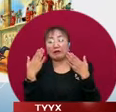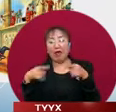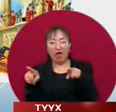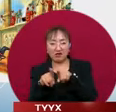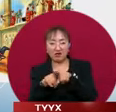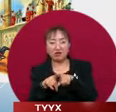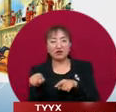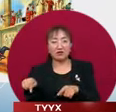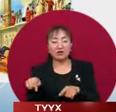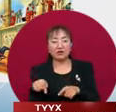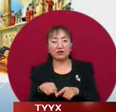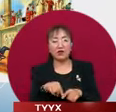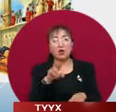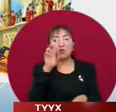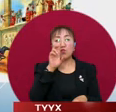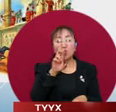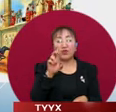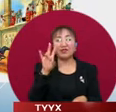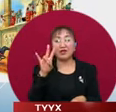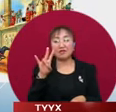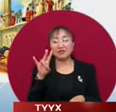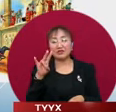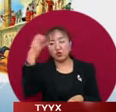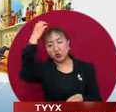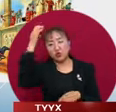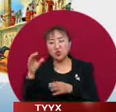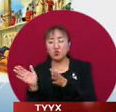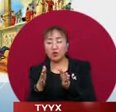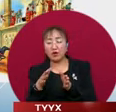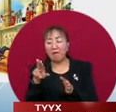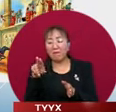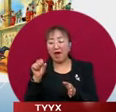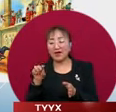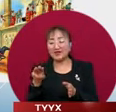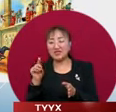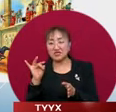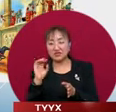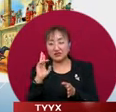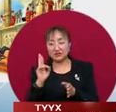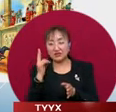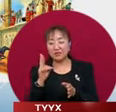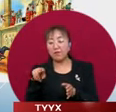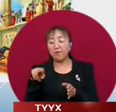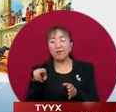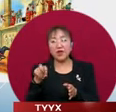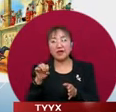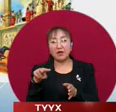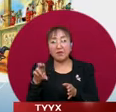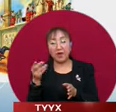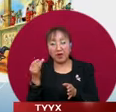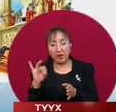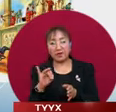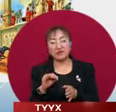засаглал нь Патриц, Филибей, Цэргийнхэн гэсэн гурван хэсгээс бүрддэг байсан байна. Патриц гэдэг нь